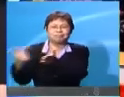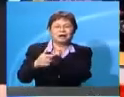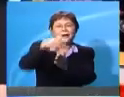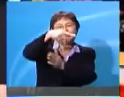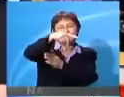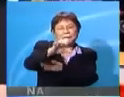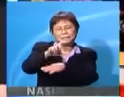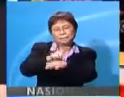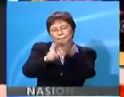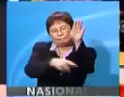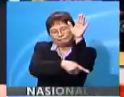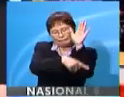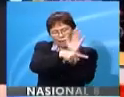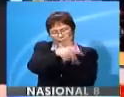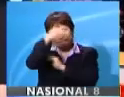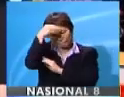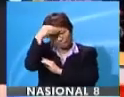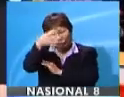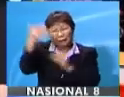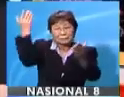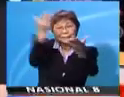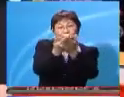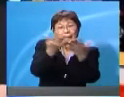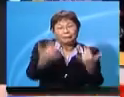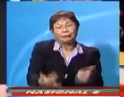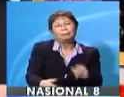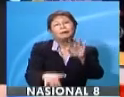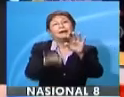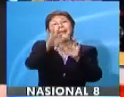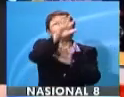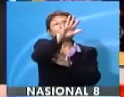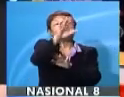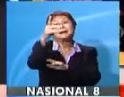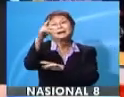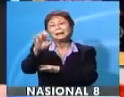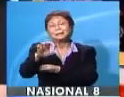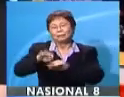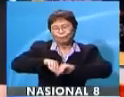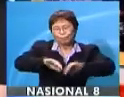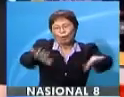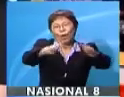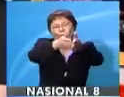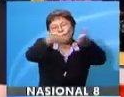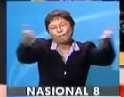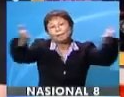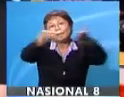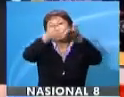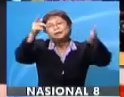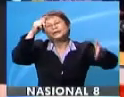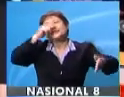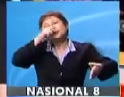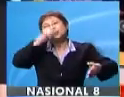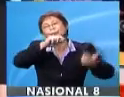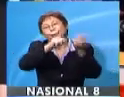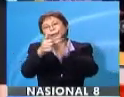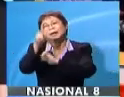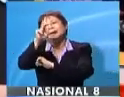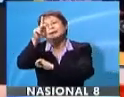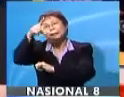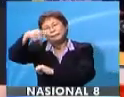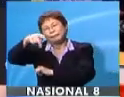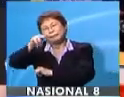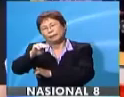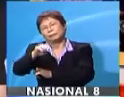sidang media di Parlimen, beliau memaklumkan sehingga kini terdapat 5 kes penyebaran berita palsu dikesan pihak kementerian.